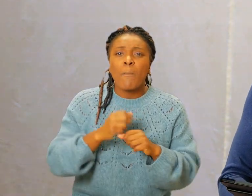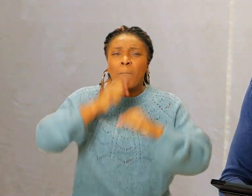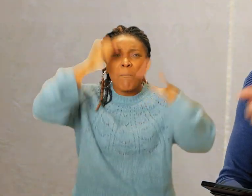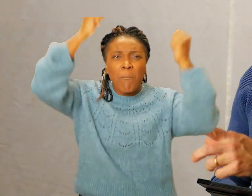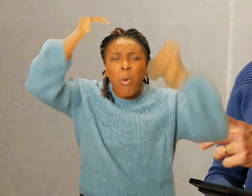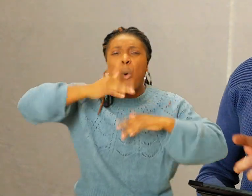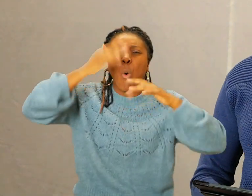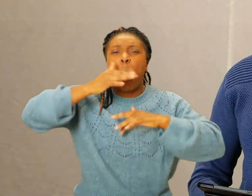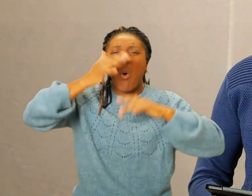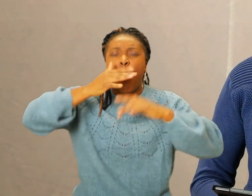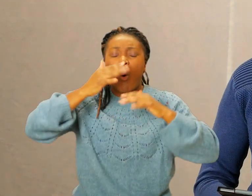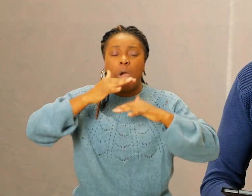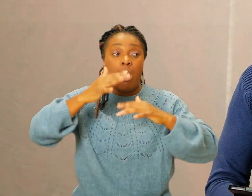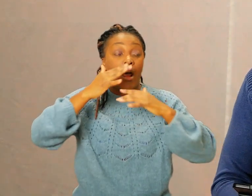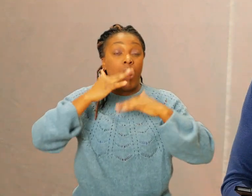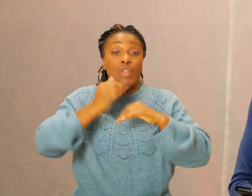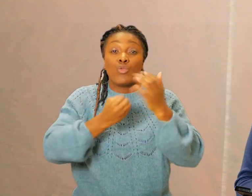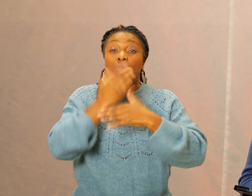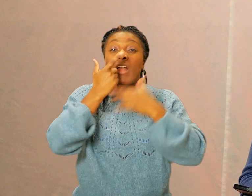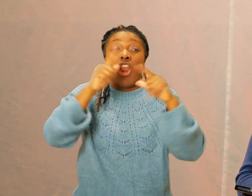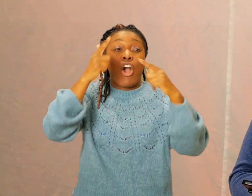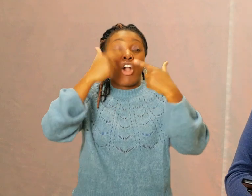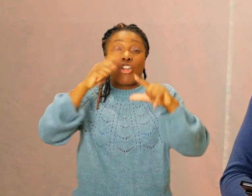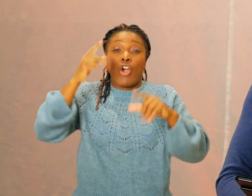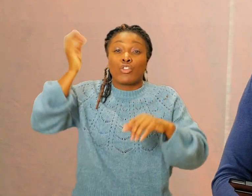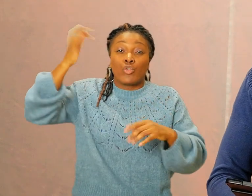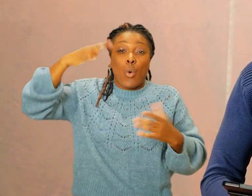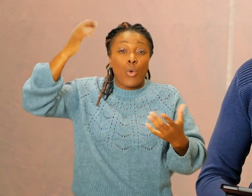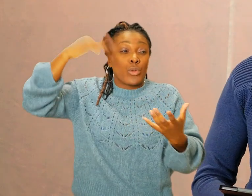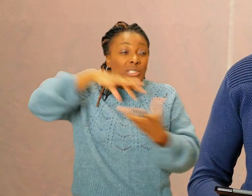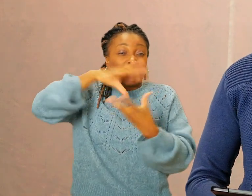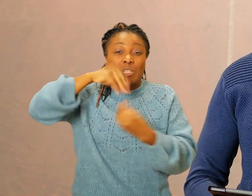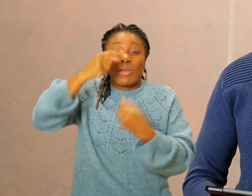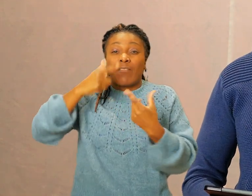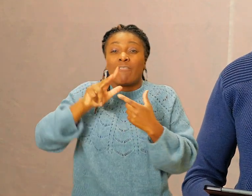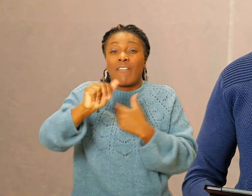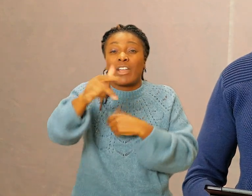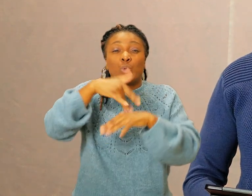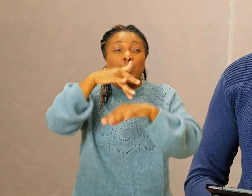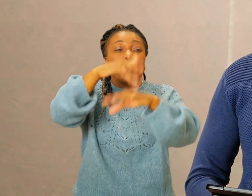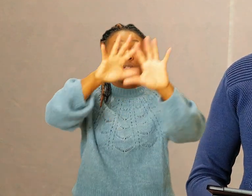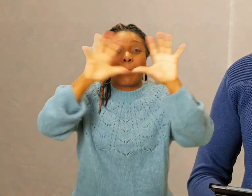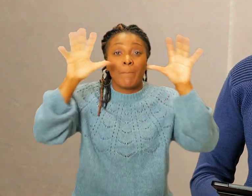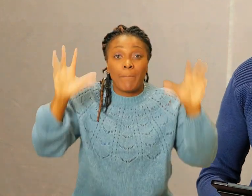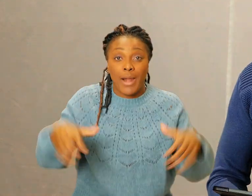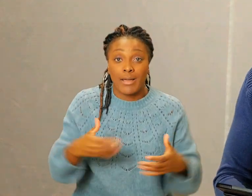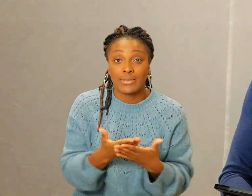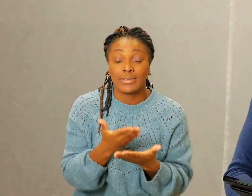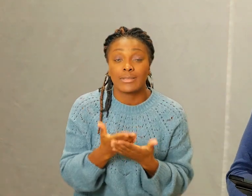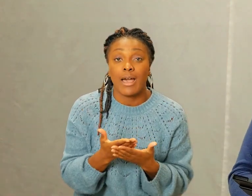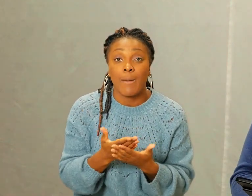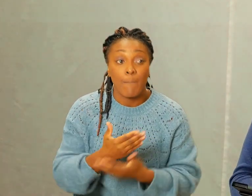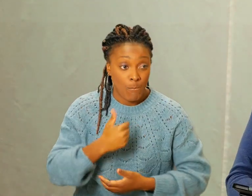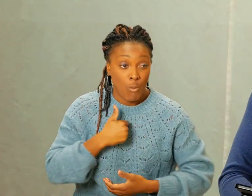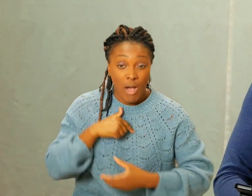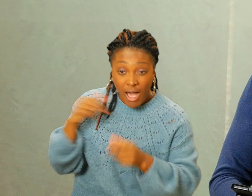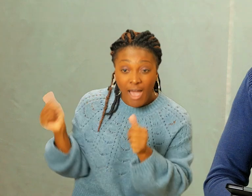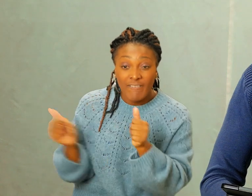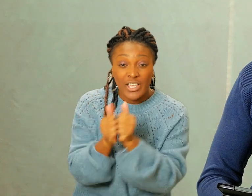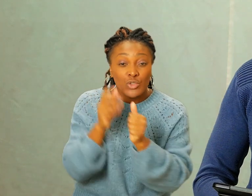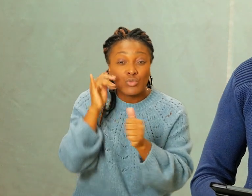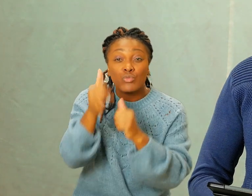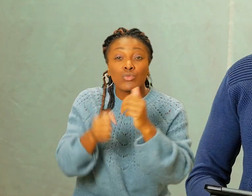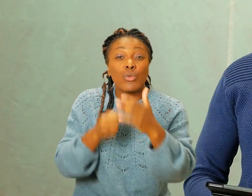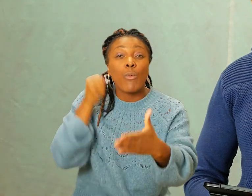Saint-Esprit, ils exerceront des dons spirituels, ils seront des objets de bénédiction pour cette génération. Parce que je serai avec eux jusqu'à la fin des